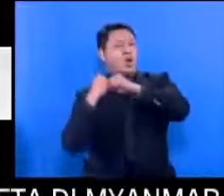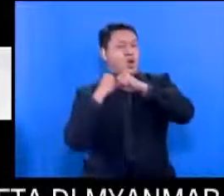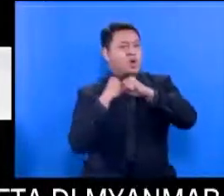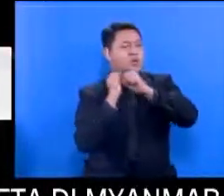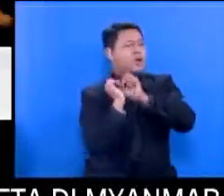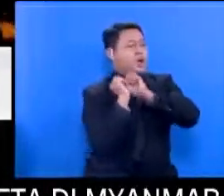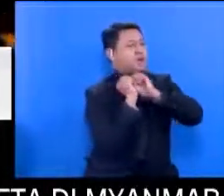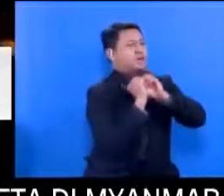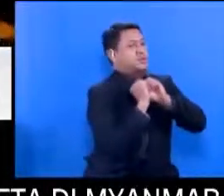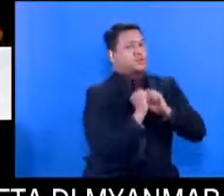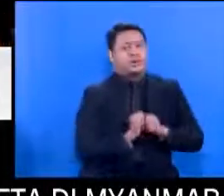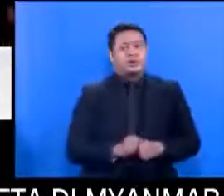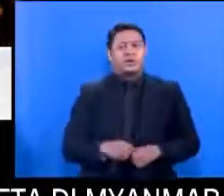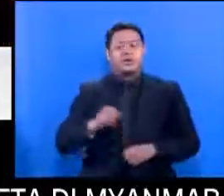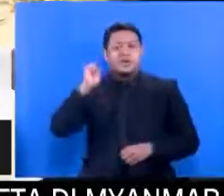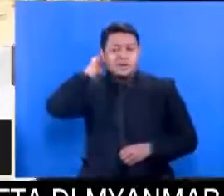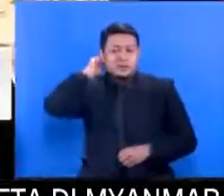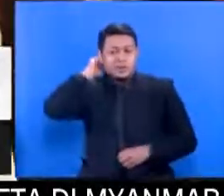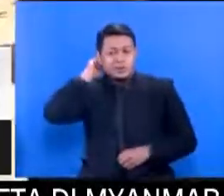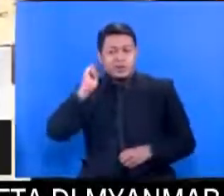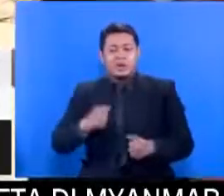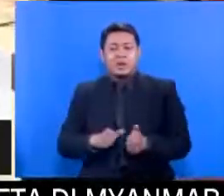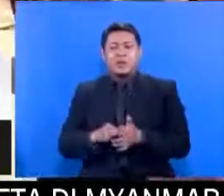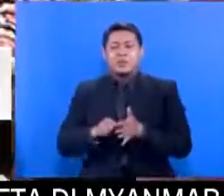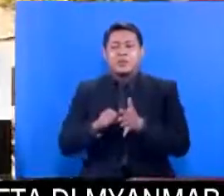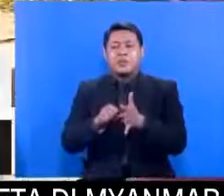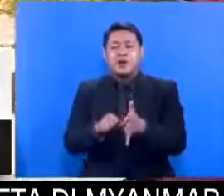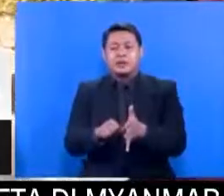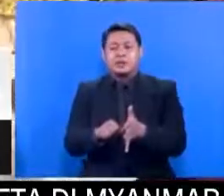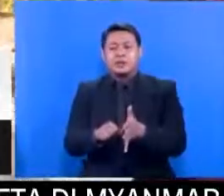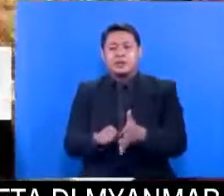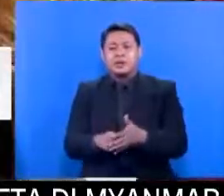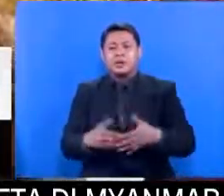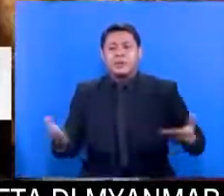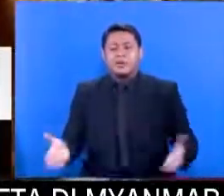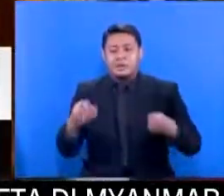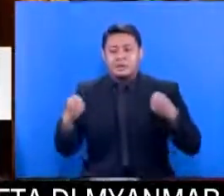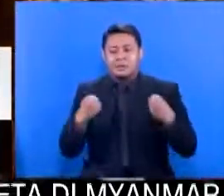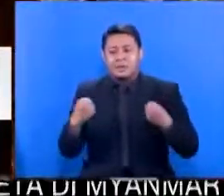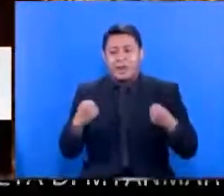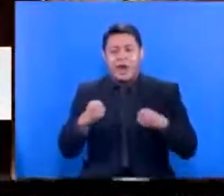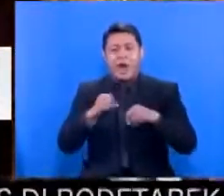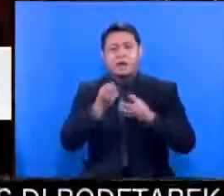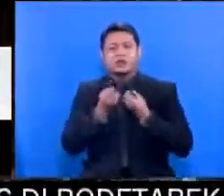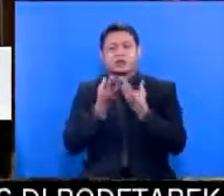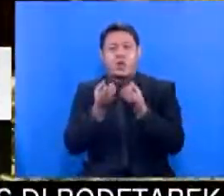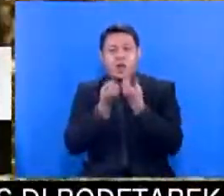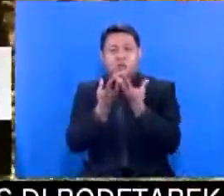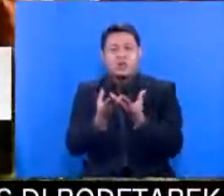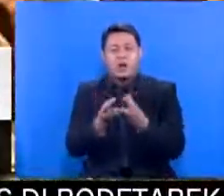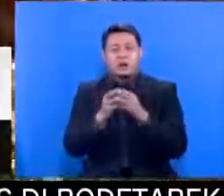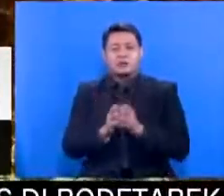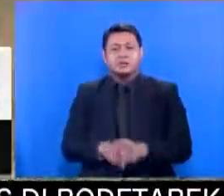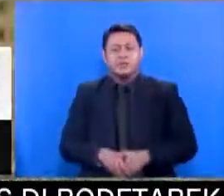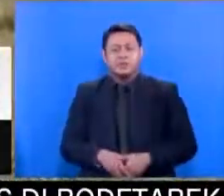mengangkat rumah, kaum ibu juga turut membantu dengan memberi semangat dengan sorak-sorai. Tak